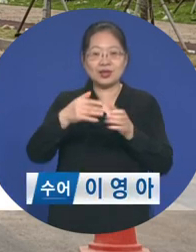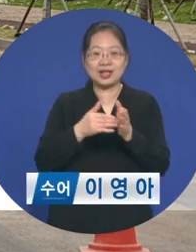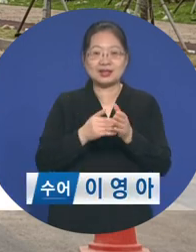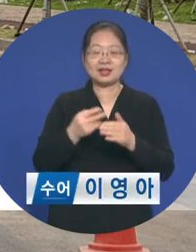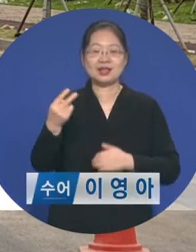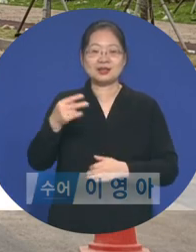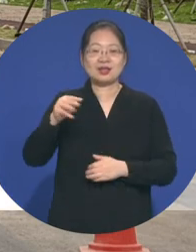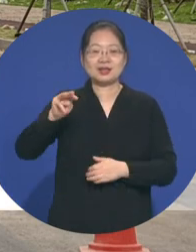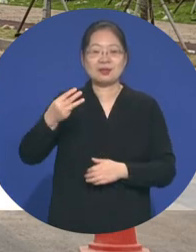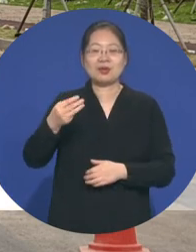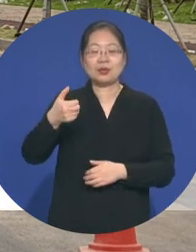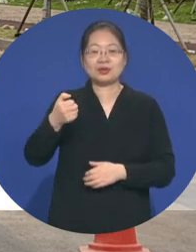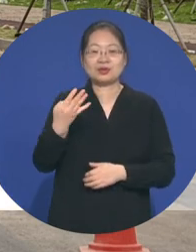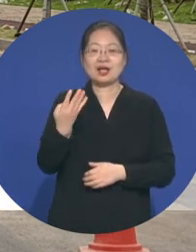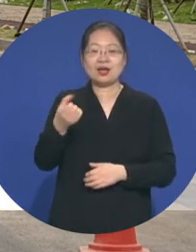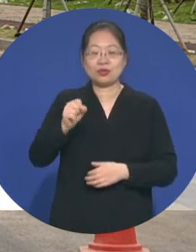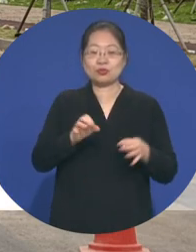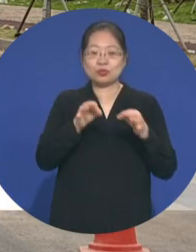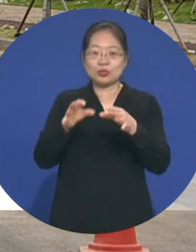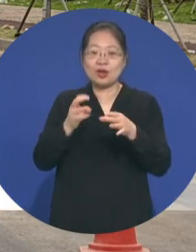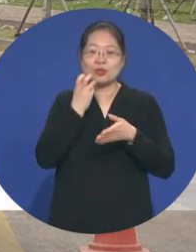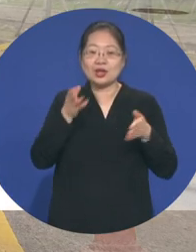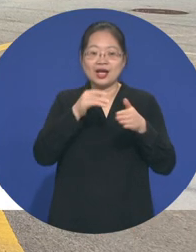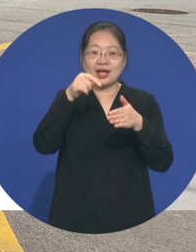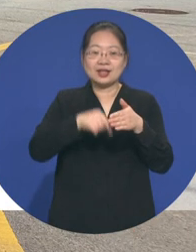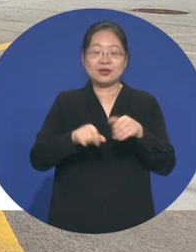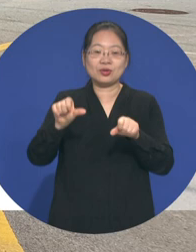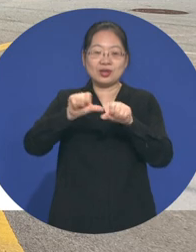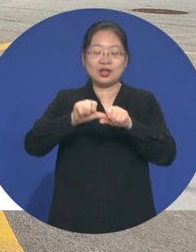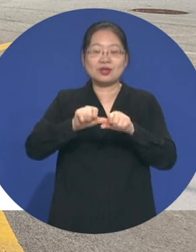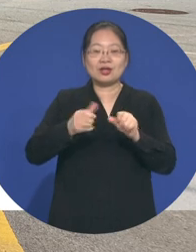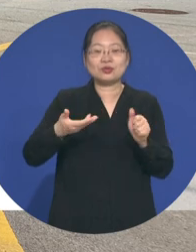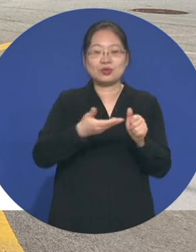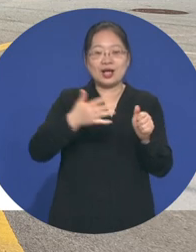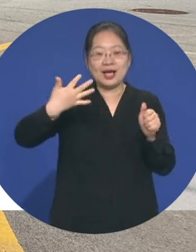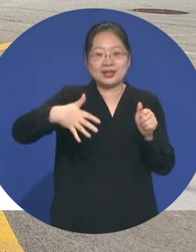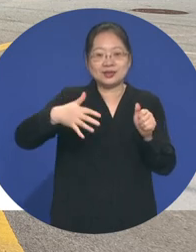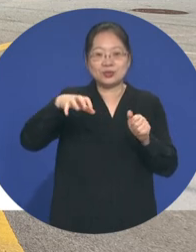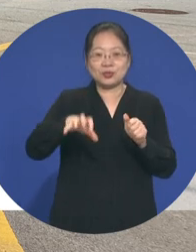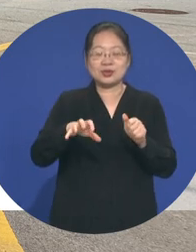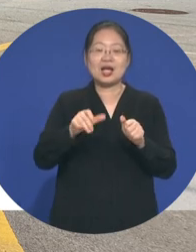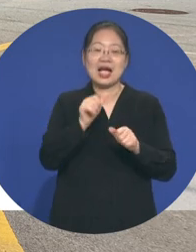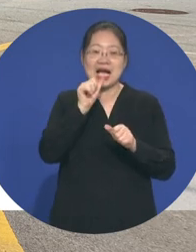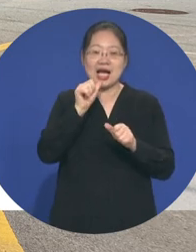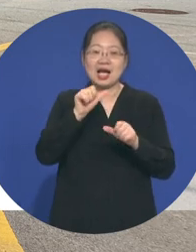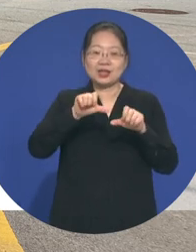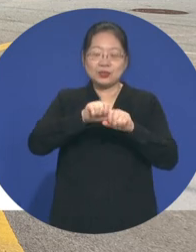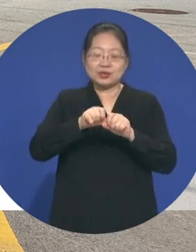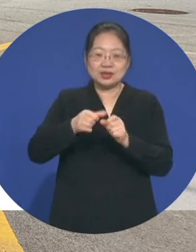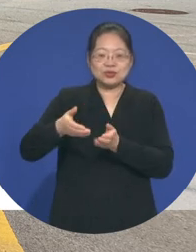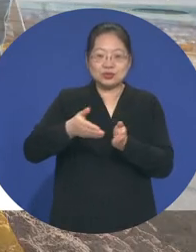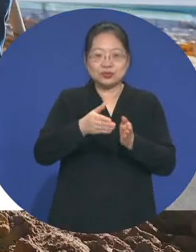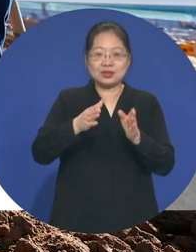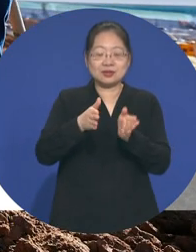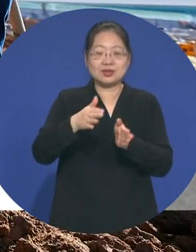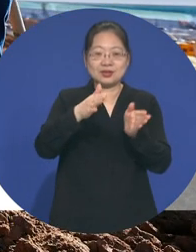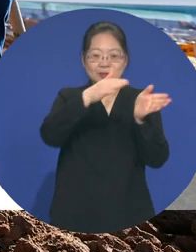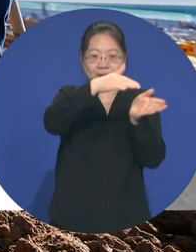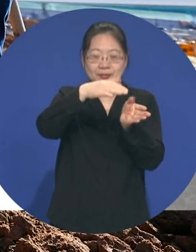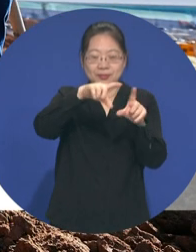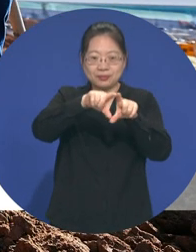경기도가 내년까지 2,54 원을 투입해 돈의 도시가스 미공급 지역에 도시가스 배관망을